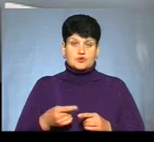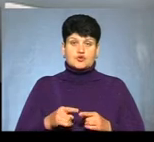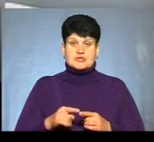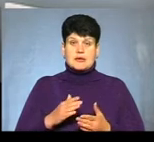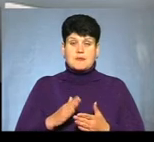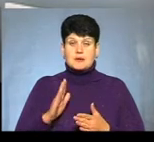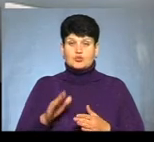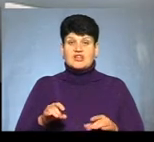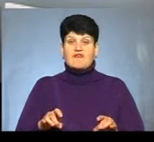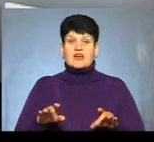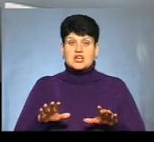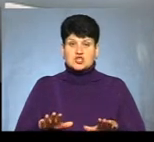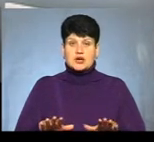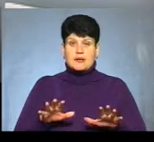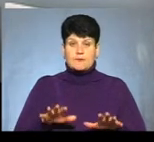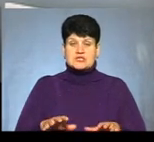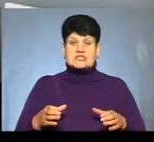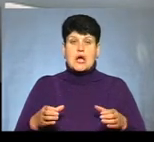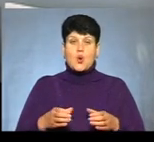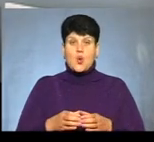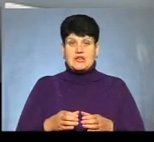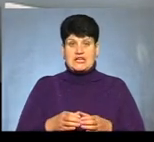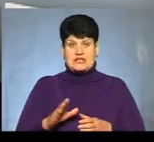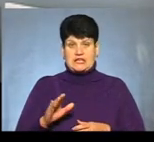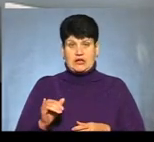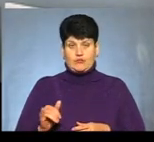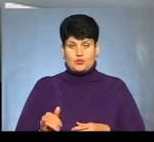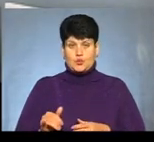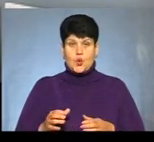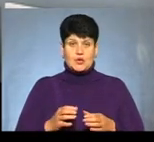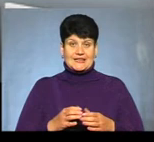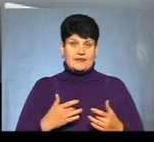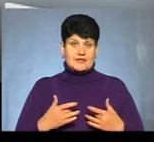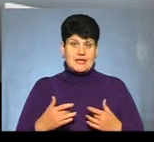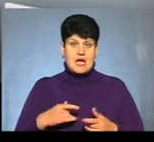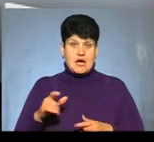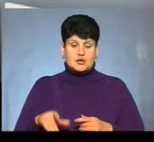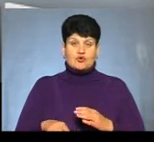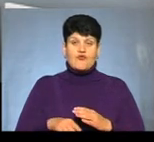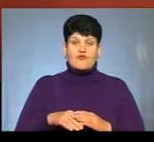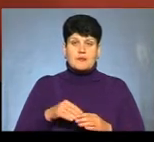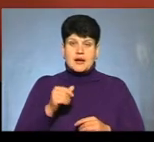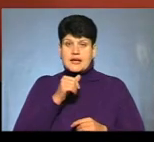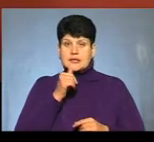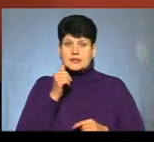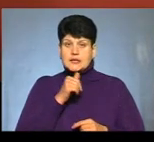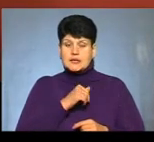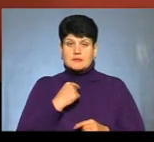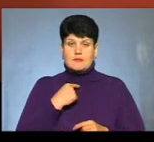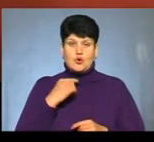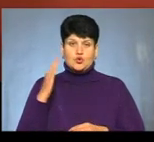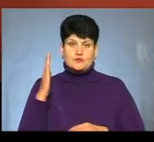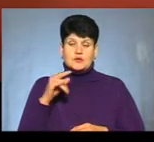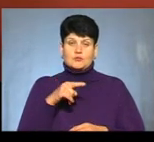на посаду, що це має бути вирішальна позиція колективу. Колектив театру вибирає над